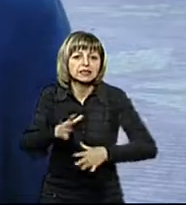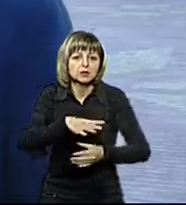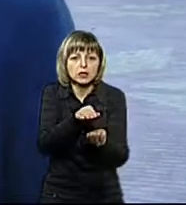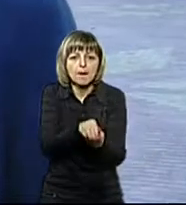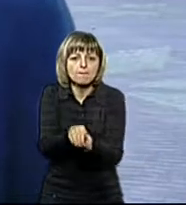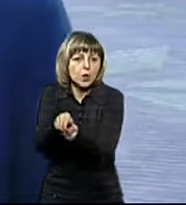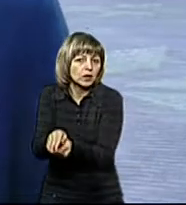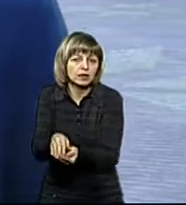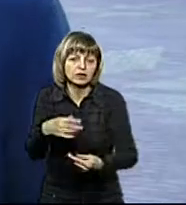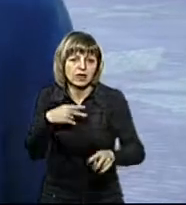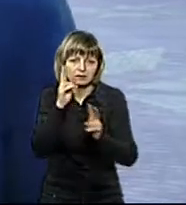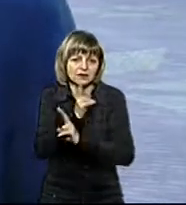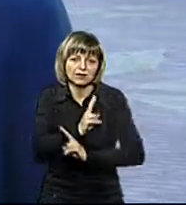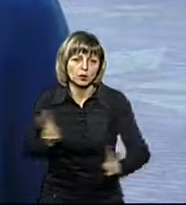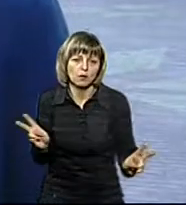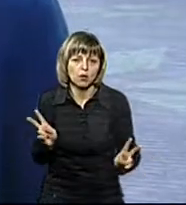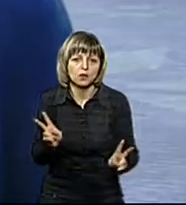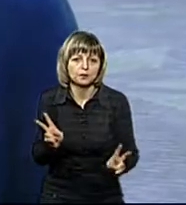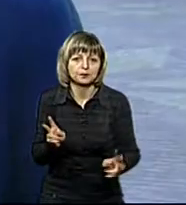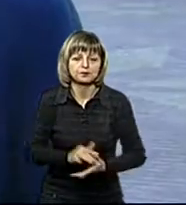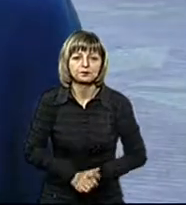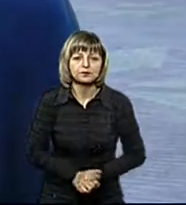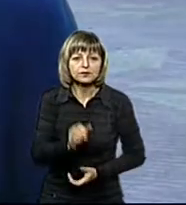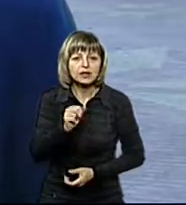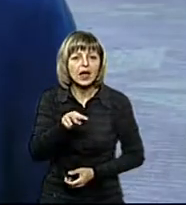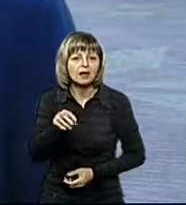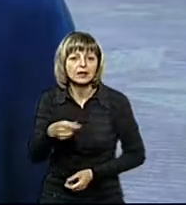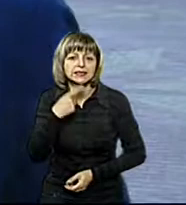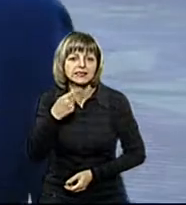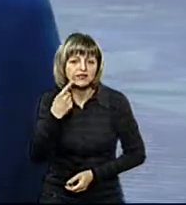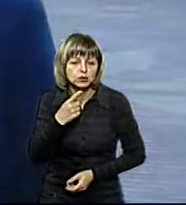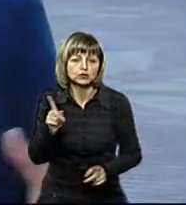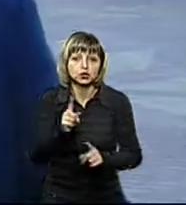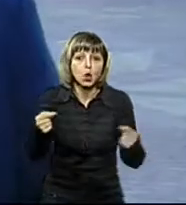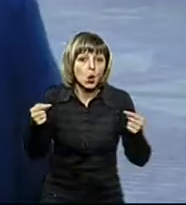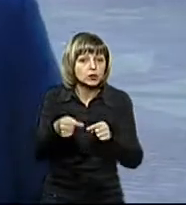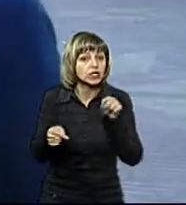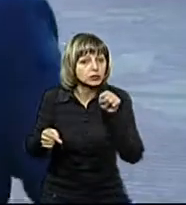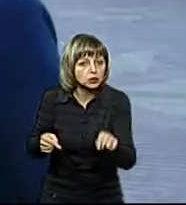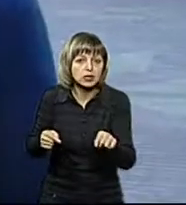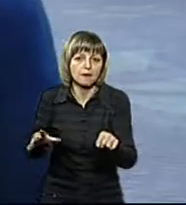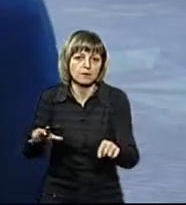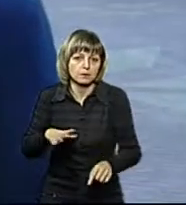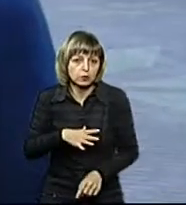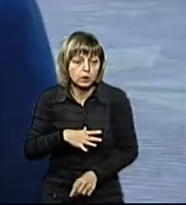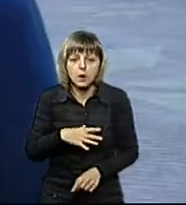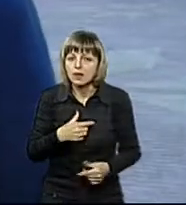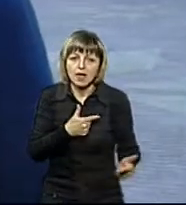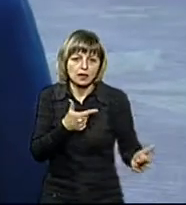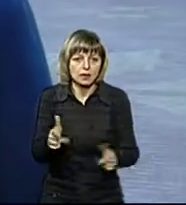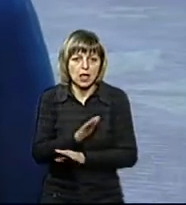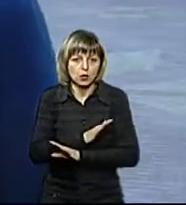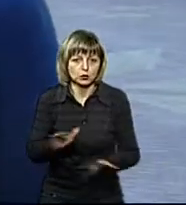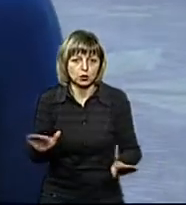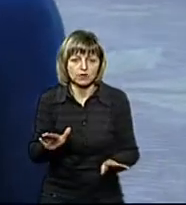могили, мені невідомо, принаймні. Але стверджувати, що конкретно там було, я не готовий. Віктор